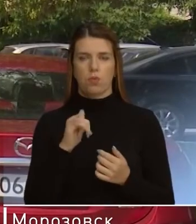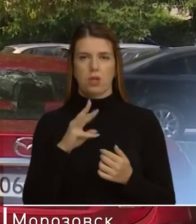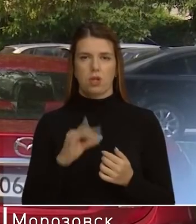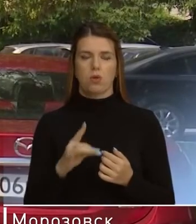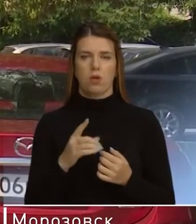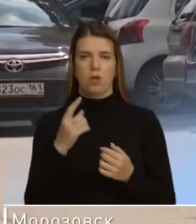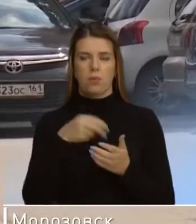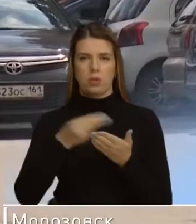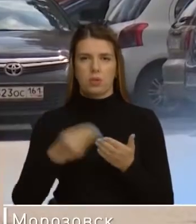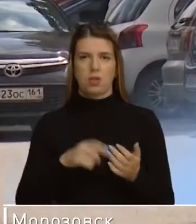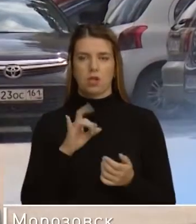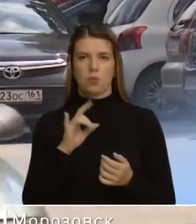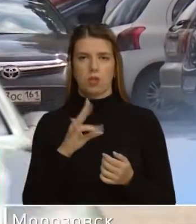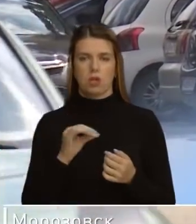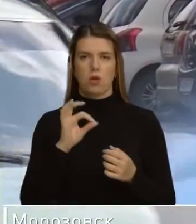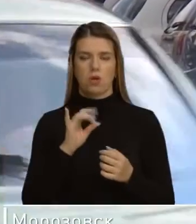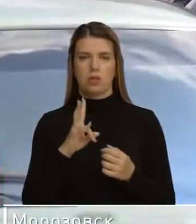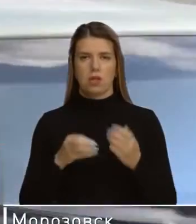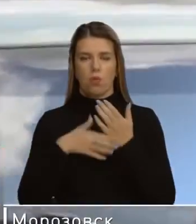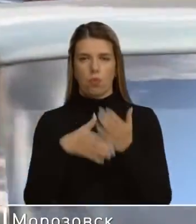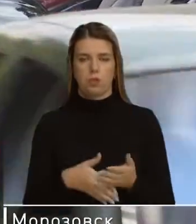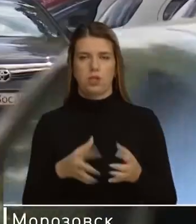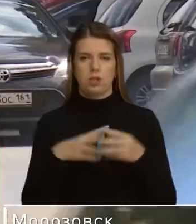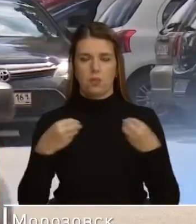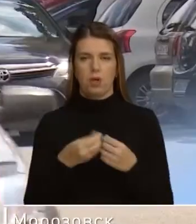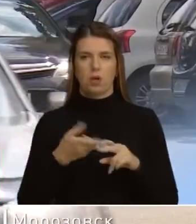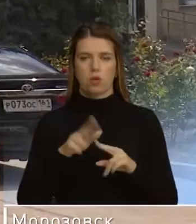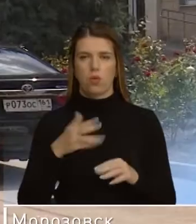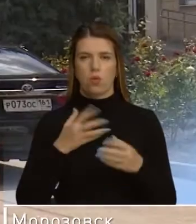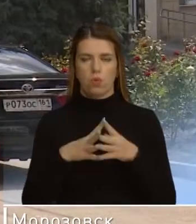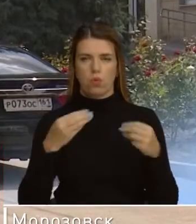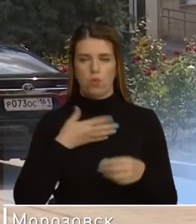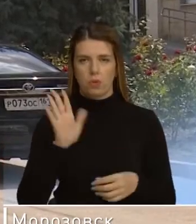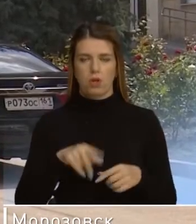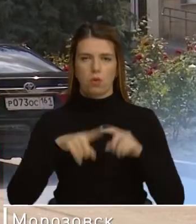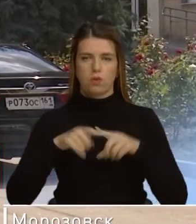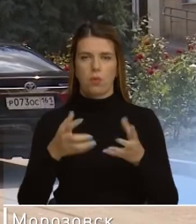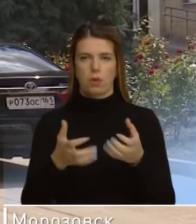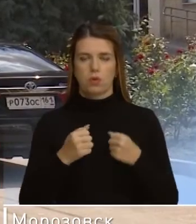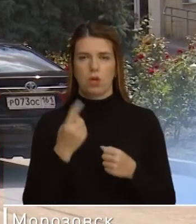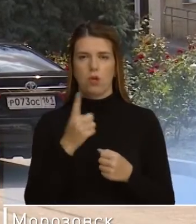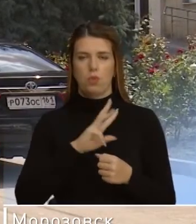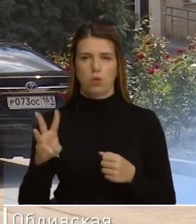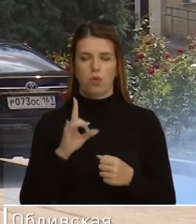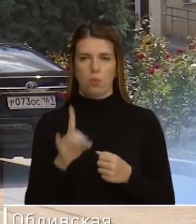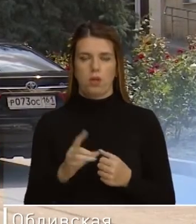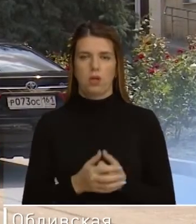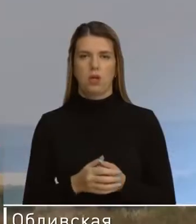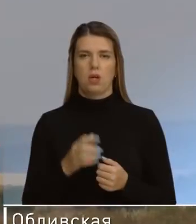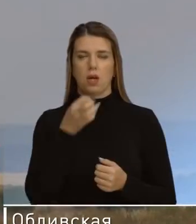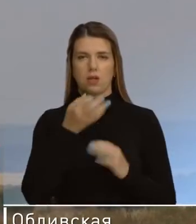василий голубев подписал распоряжение об оказании материальной помощи семьям погибших родственники получит по одному миллиону рублей